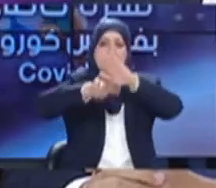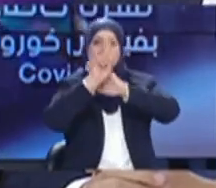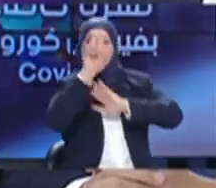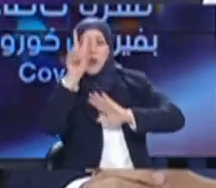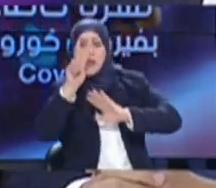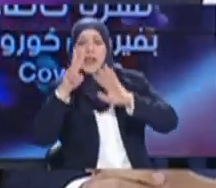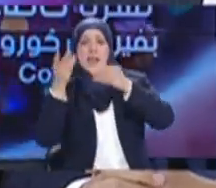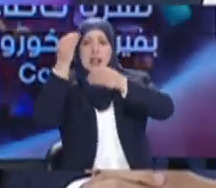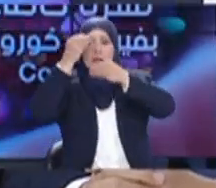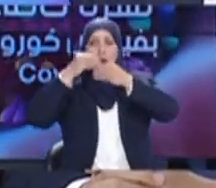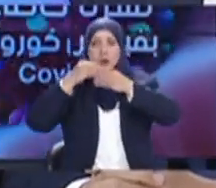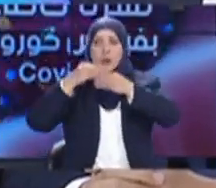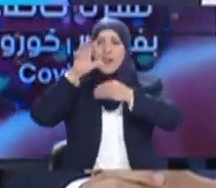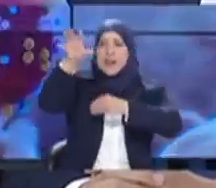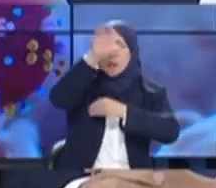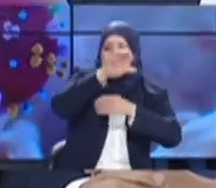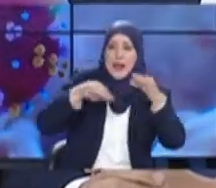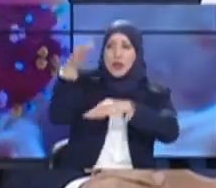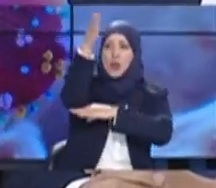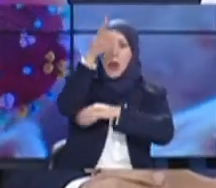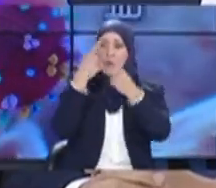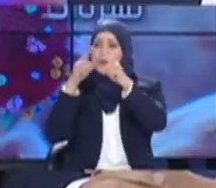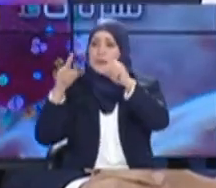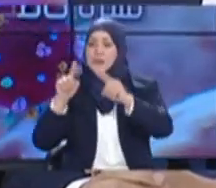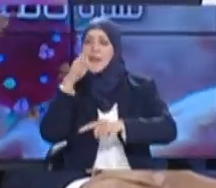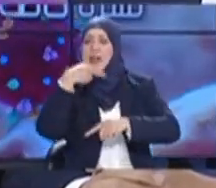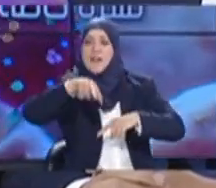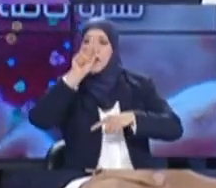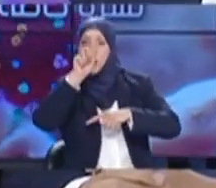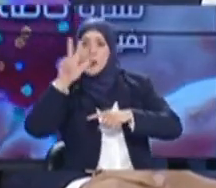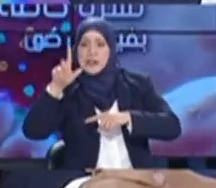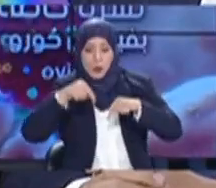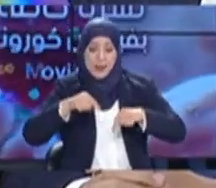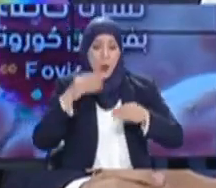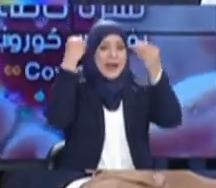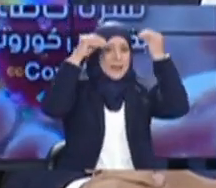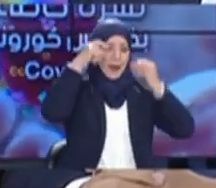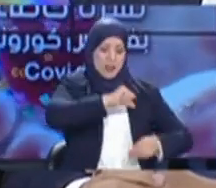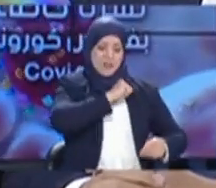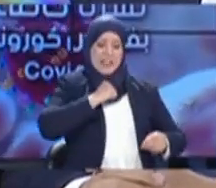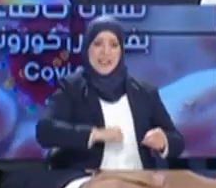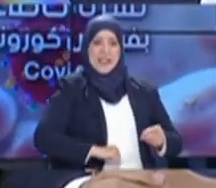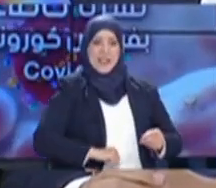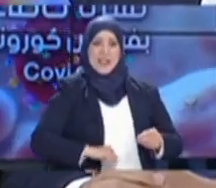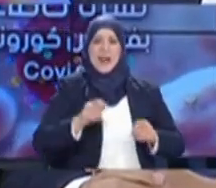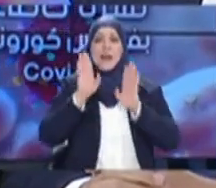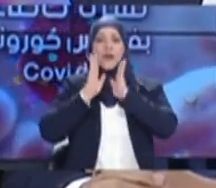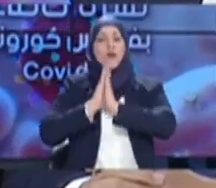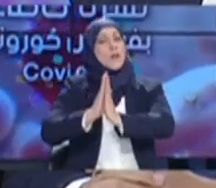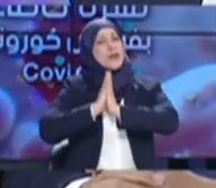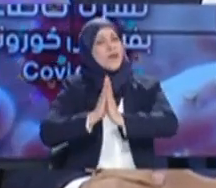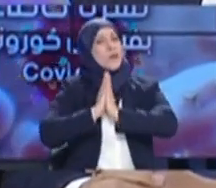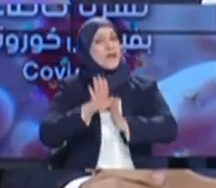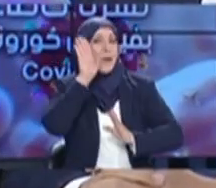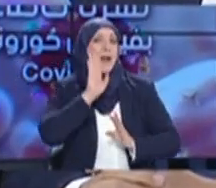وبعد على الشرق الاوسط في 2012-2013 وتويكا تجربت كيف كيف في الصين اللي هي الكلوروكين. اما بالله هذا نداء للناس